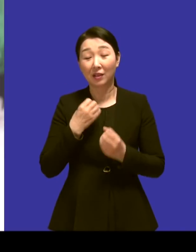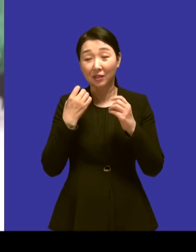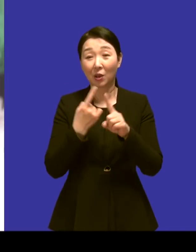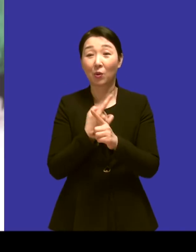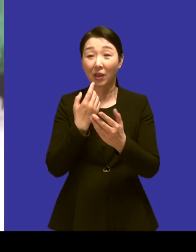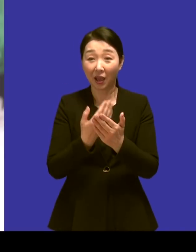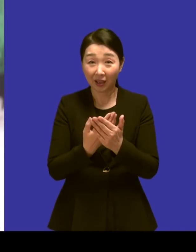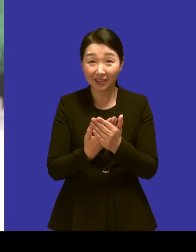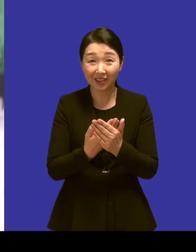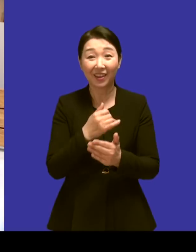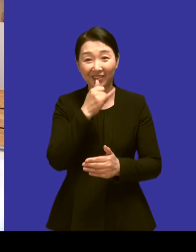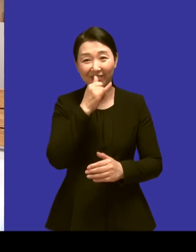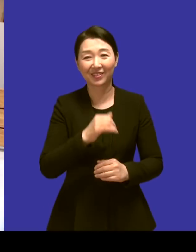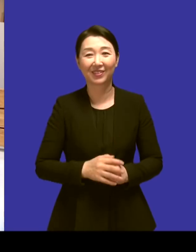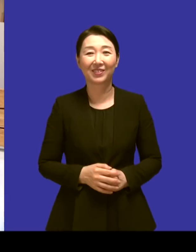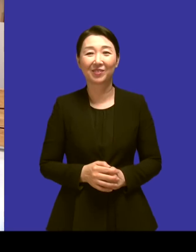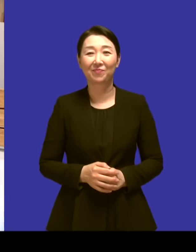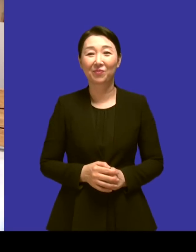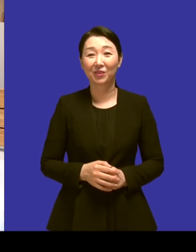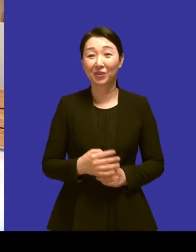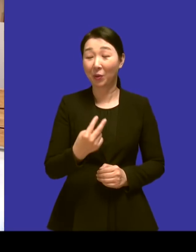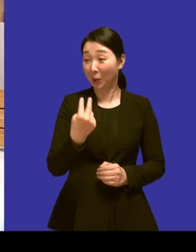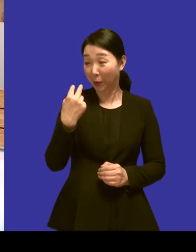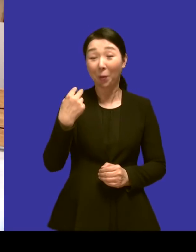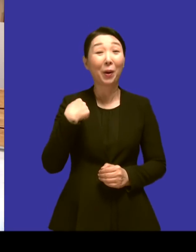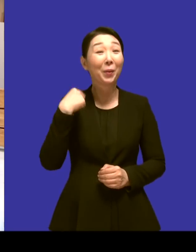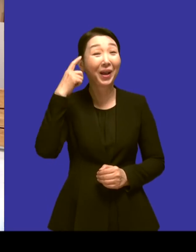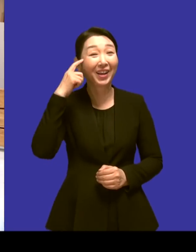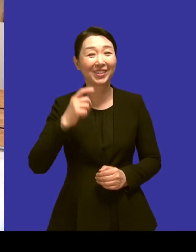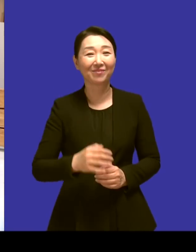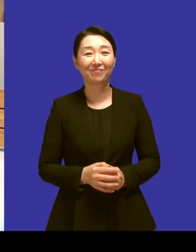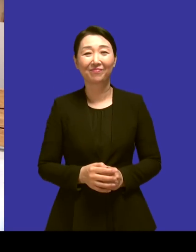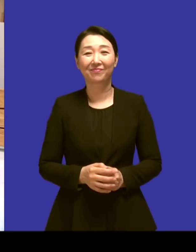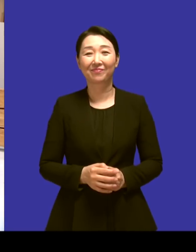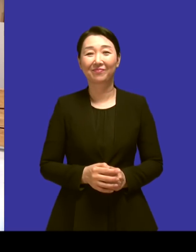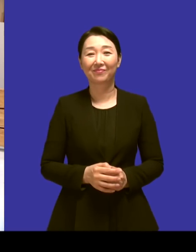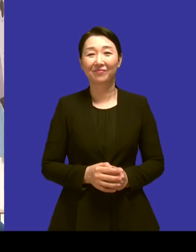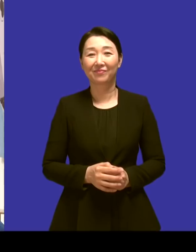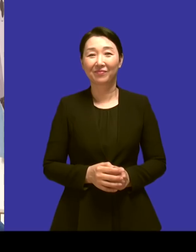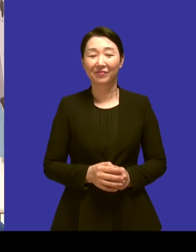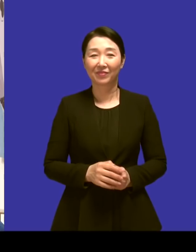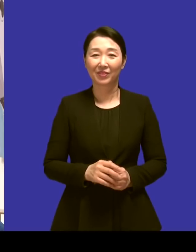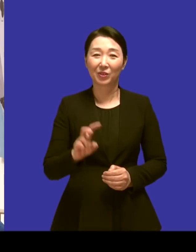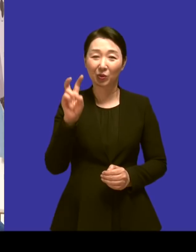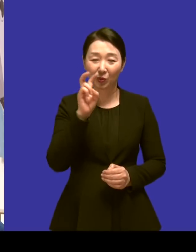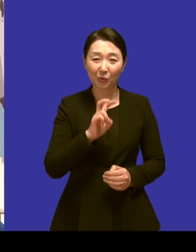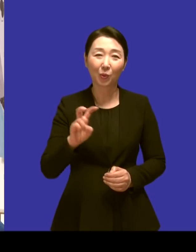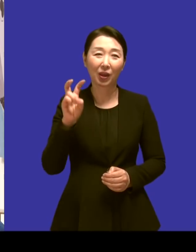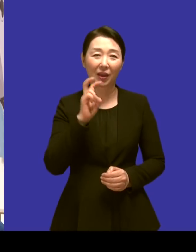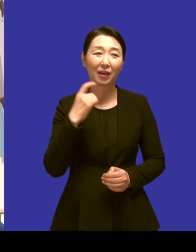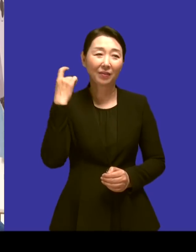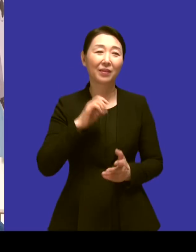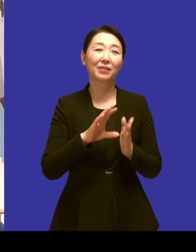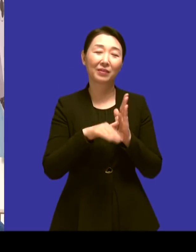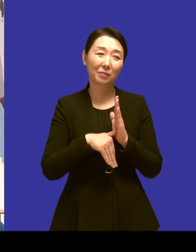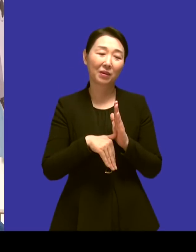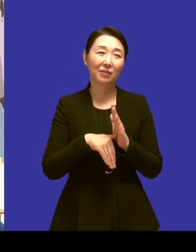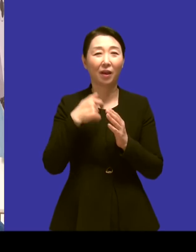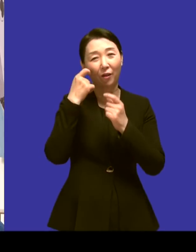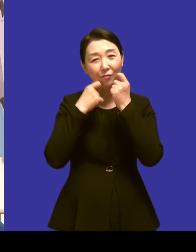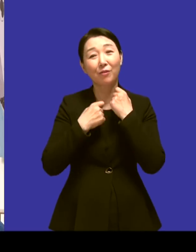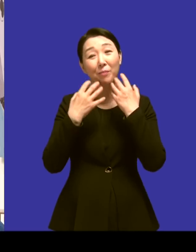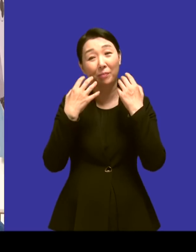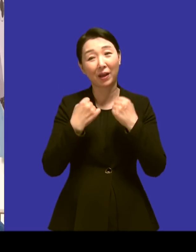곡이 있거든요. 예, 새롭게 예. 하셔서. 예. 왜 갑자기 저를 보세요? 그 곡에 나올 때마다 정말 많이 울었던 것 같아요. 그래서 네.